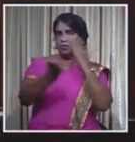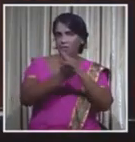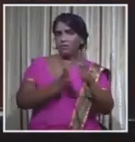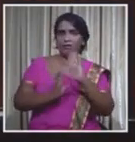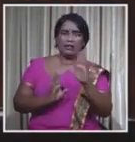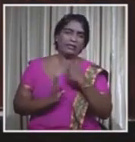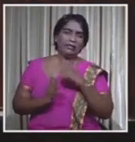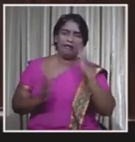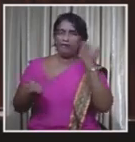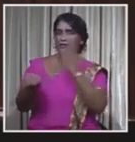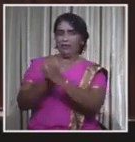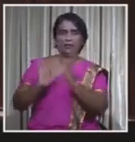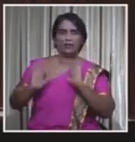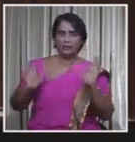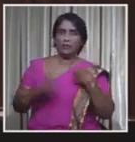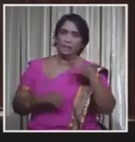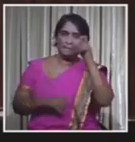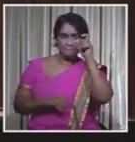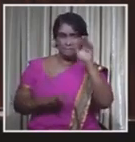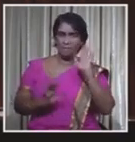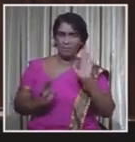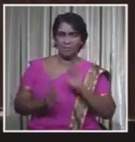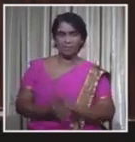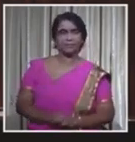නෑ. නමුත් අපි ඒක හොයලා බලන්න.